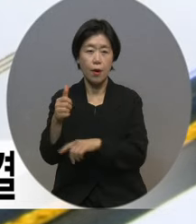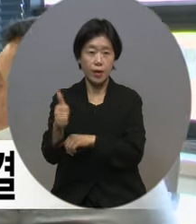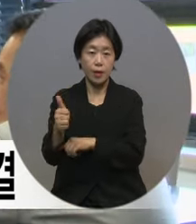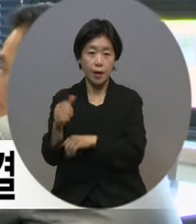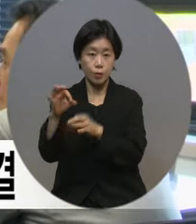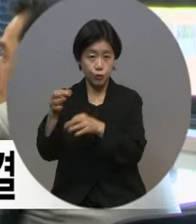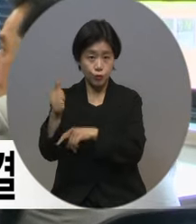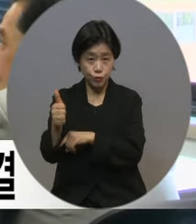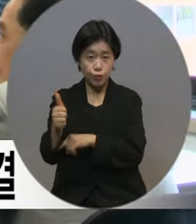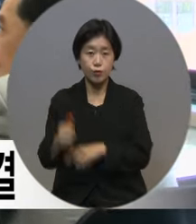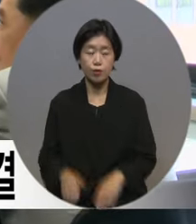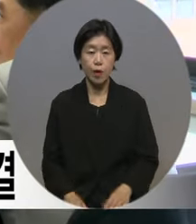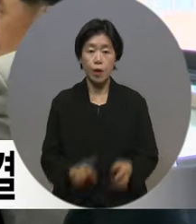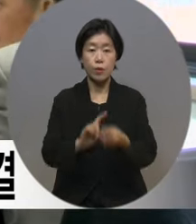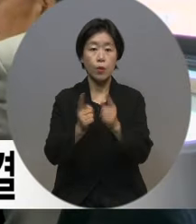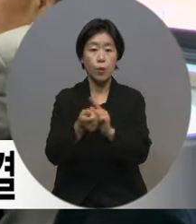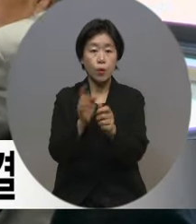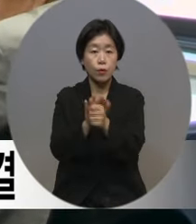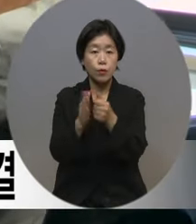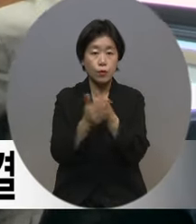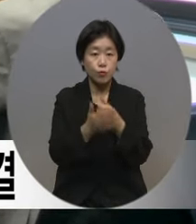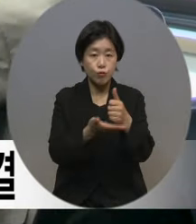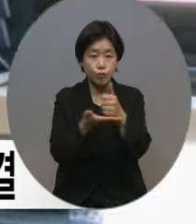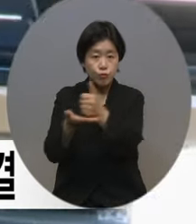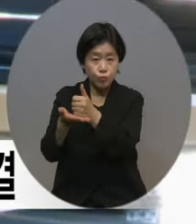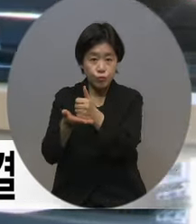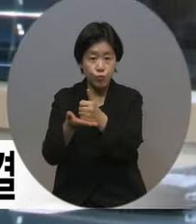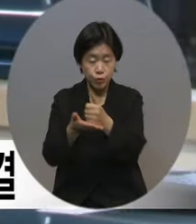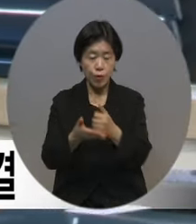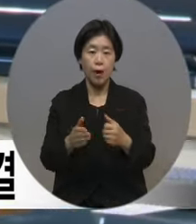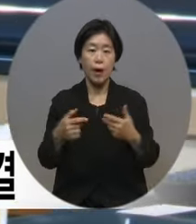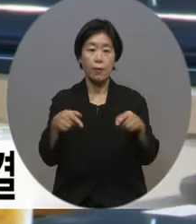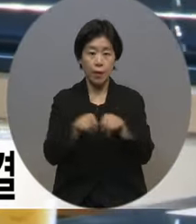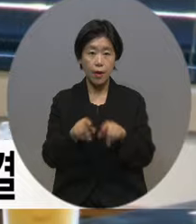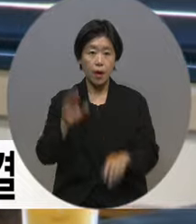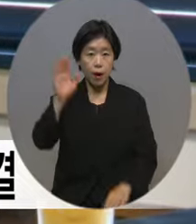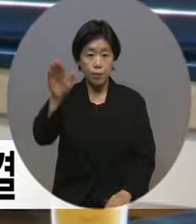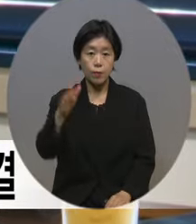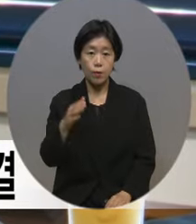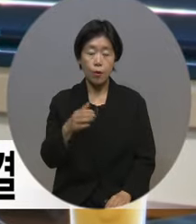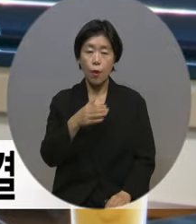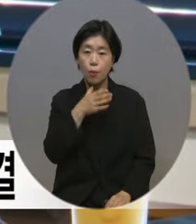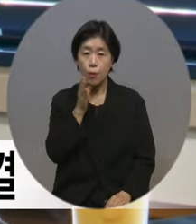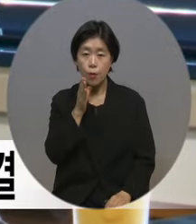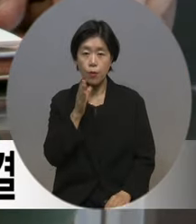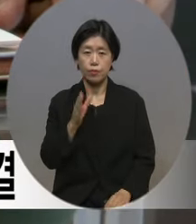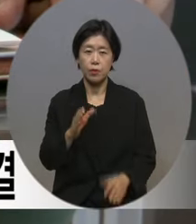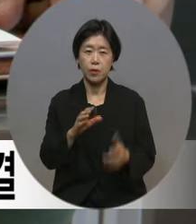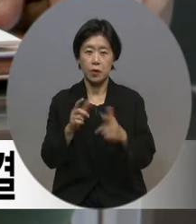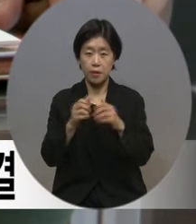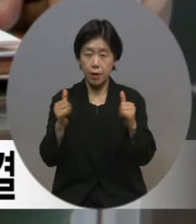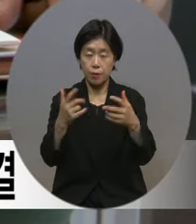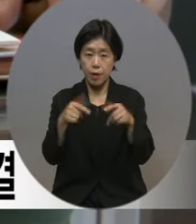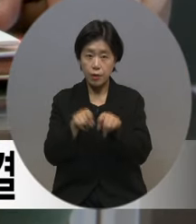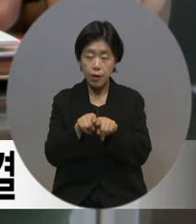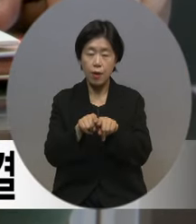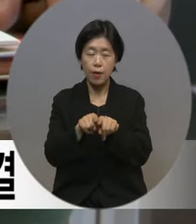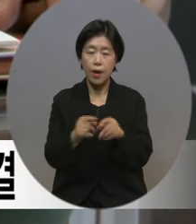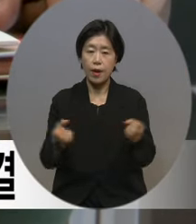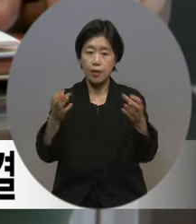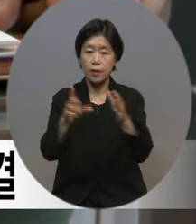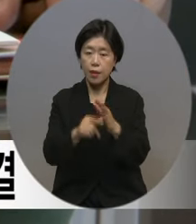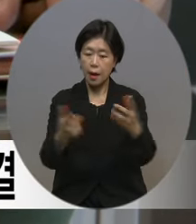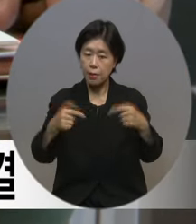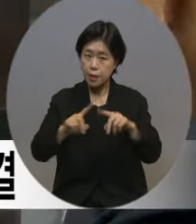회장은 상호 존중 및 신뢰를 바탕으로 노인과 소외계층의 복지 증진을 위해 함께 앞장서고 노인 행사 참여에 있어 적극